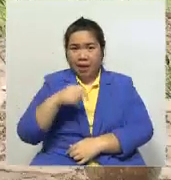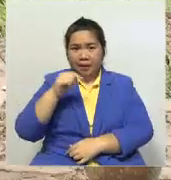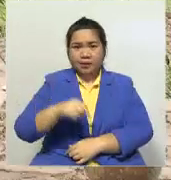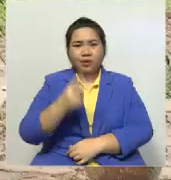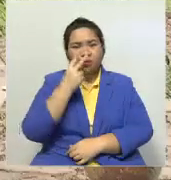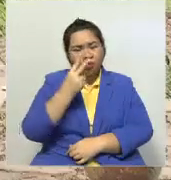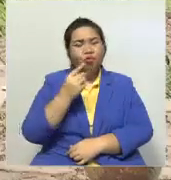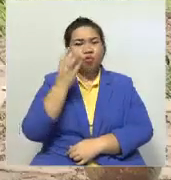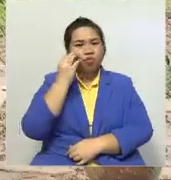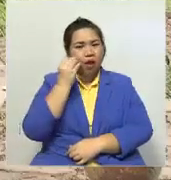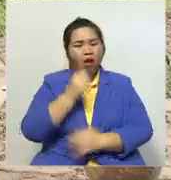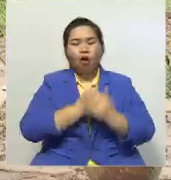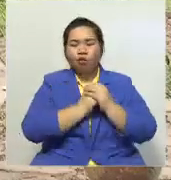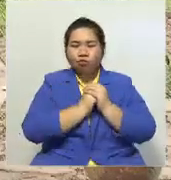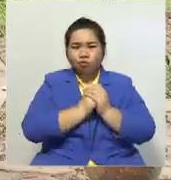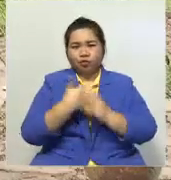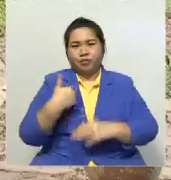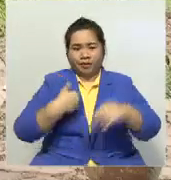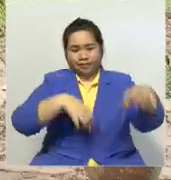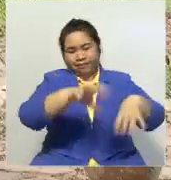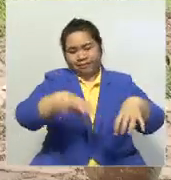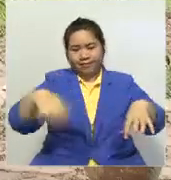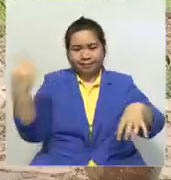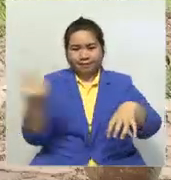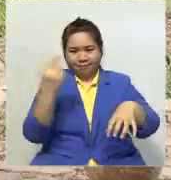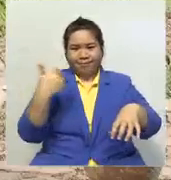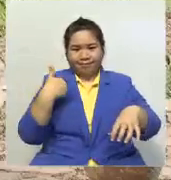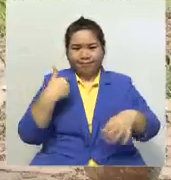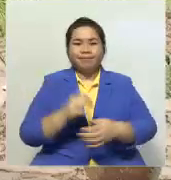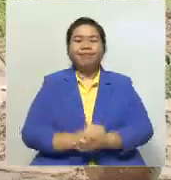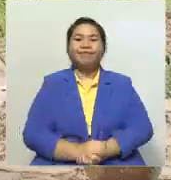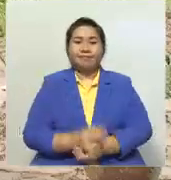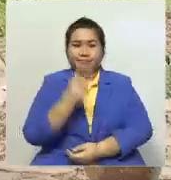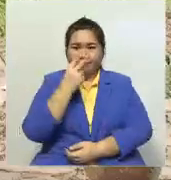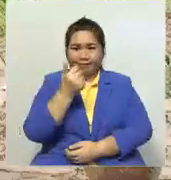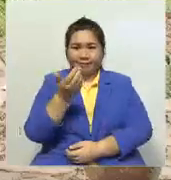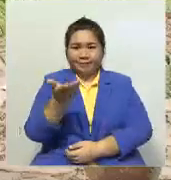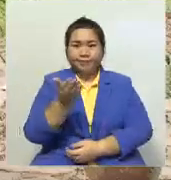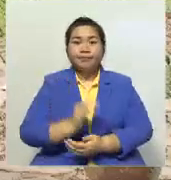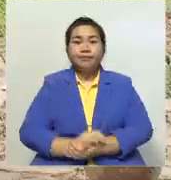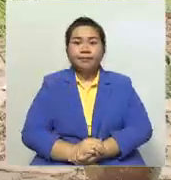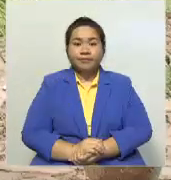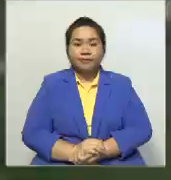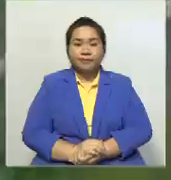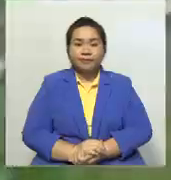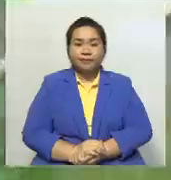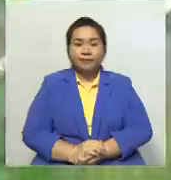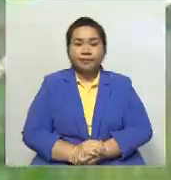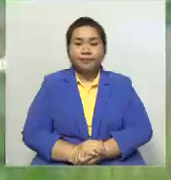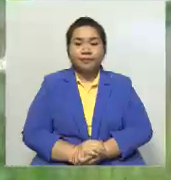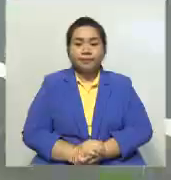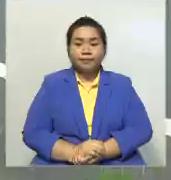งความน่ารักความอบอุ่นรวมถึงสถานที่ท่องเที่ยวที่ไม่เหมือนใครด้วยไปติดตามจากรายงานพิเศษกันค่ะ